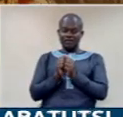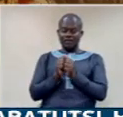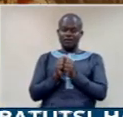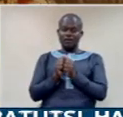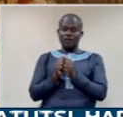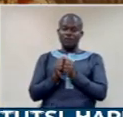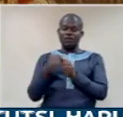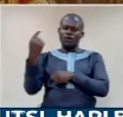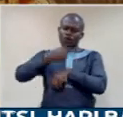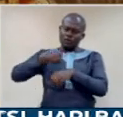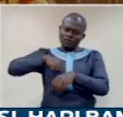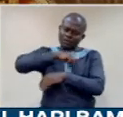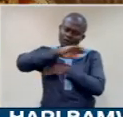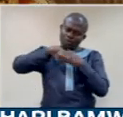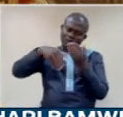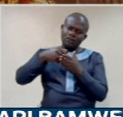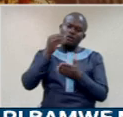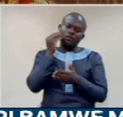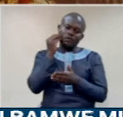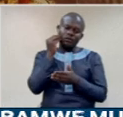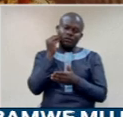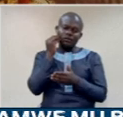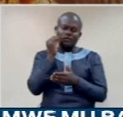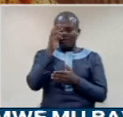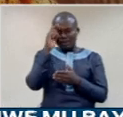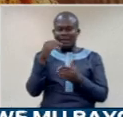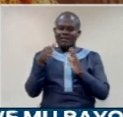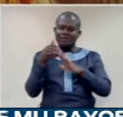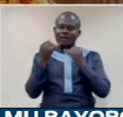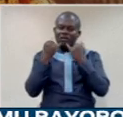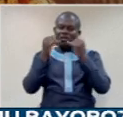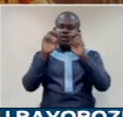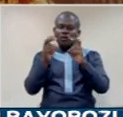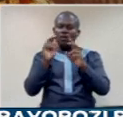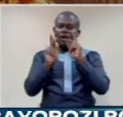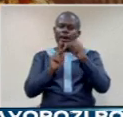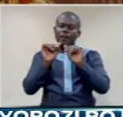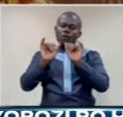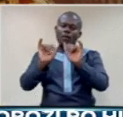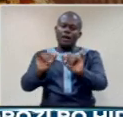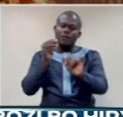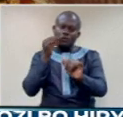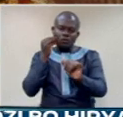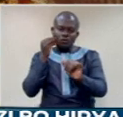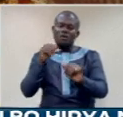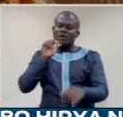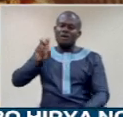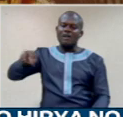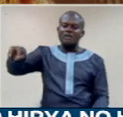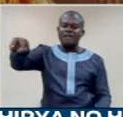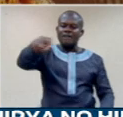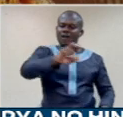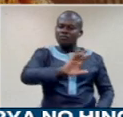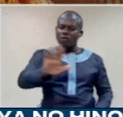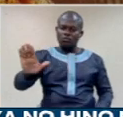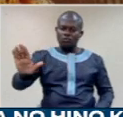twari mungu bahize batubwira ngo nitujye abantu mbese bahame mungu be gucaracara